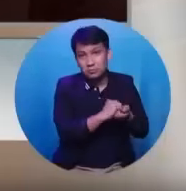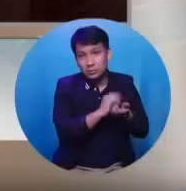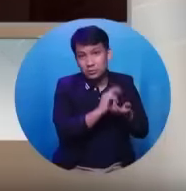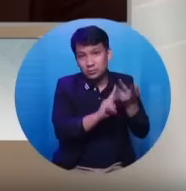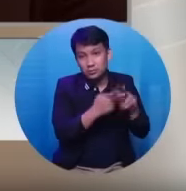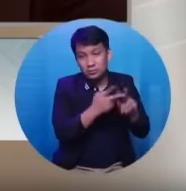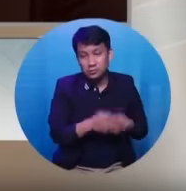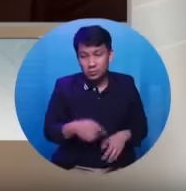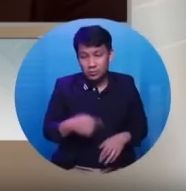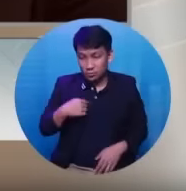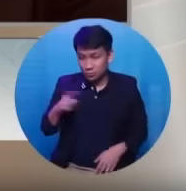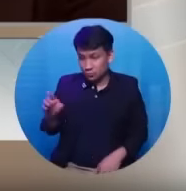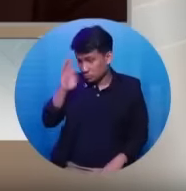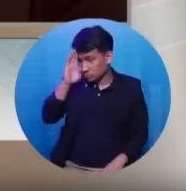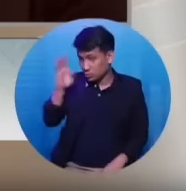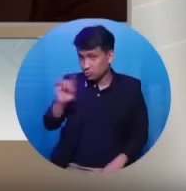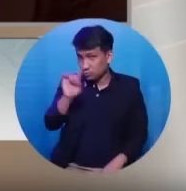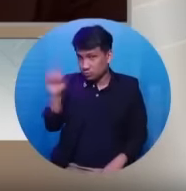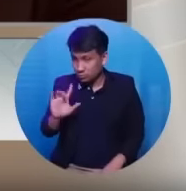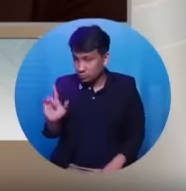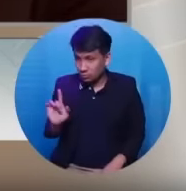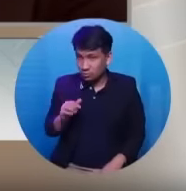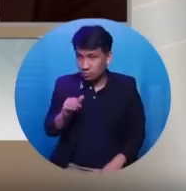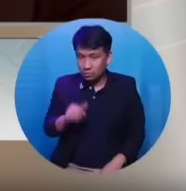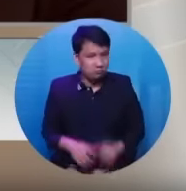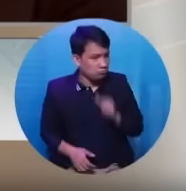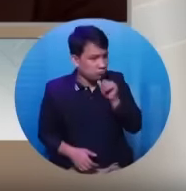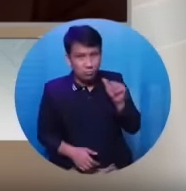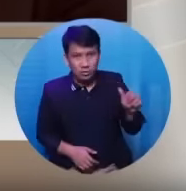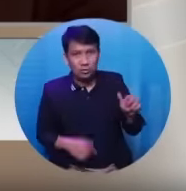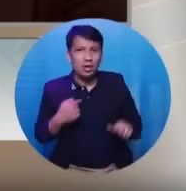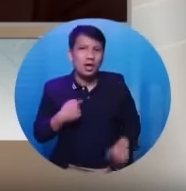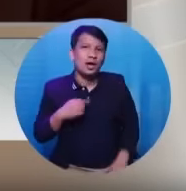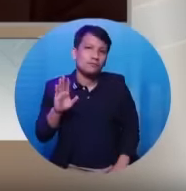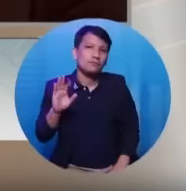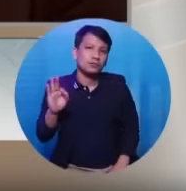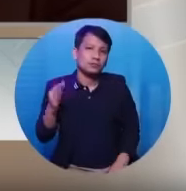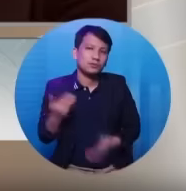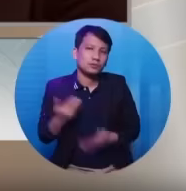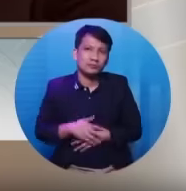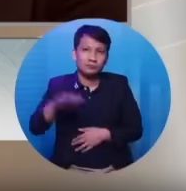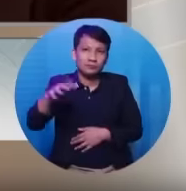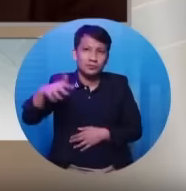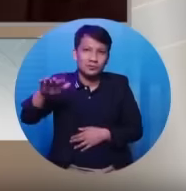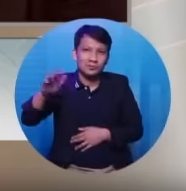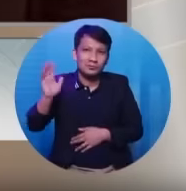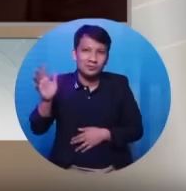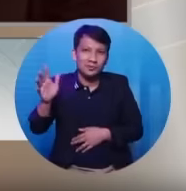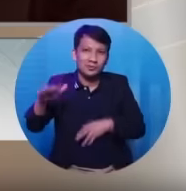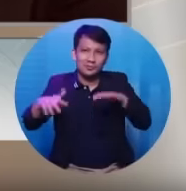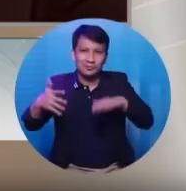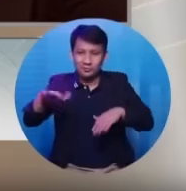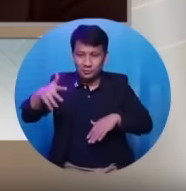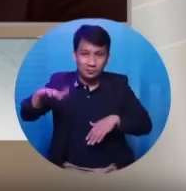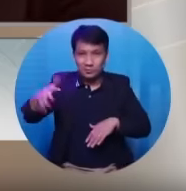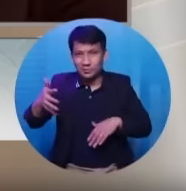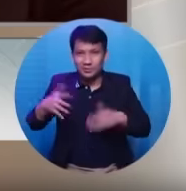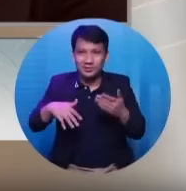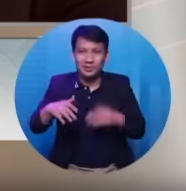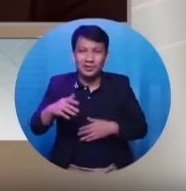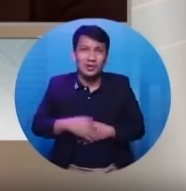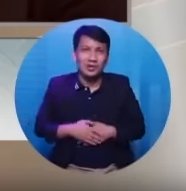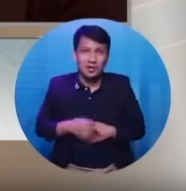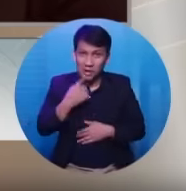po ha, diretsyong tanong, diretsyong sagot. Lesbian kayo o hindi? Hindi po, may boyfriend po ako. 50-50. Hindi, meron kasi mga ganun eh, di ba?